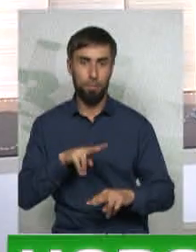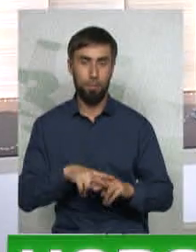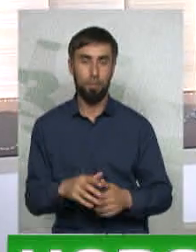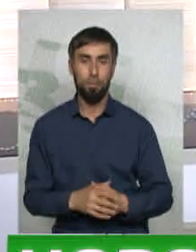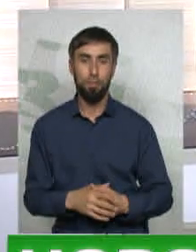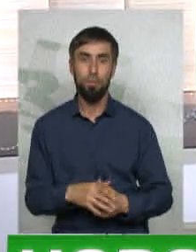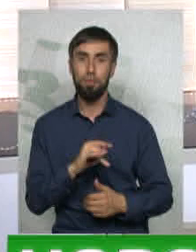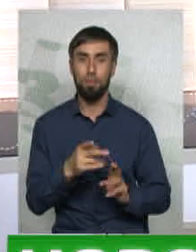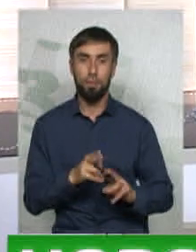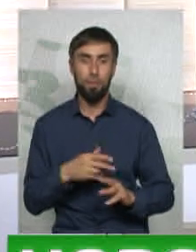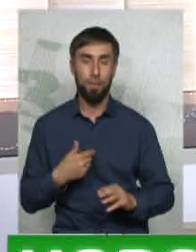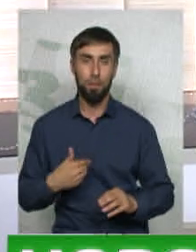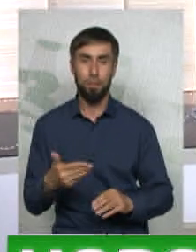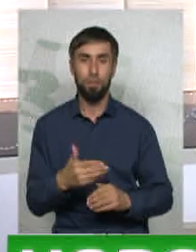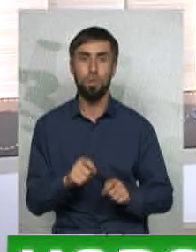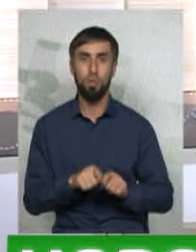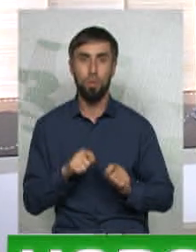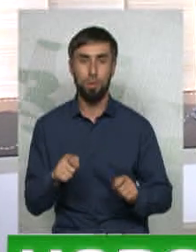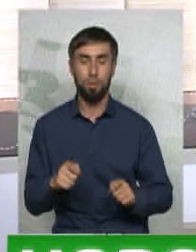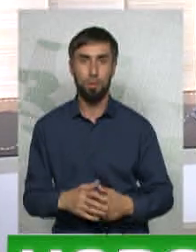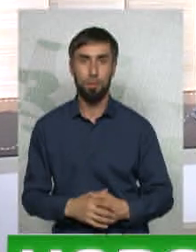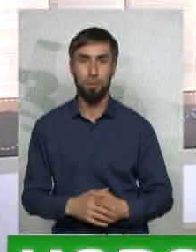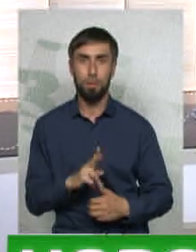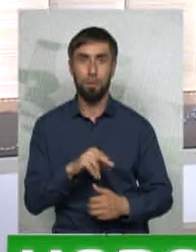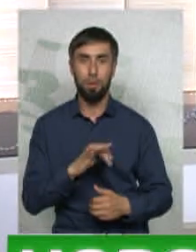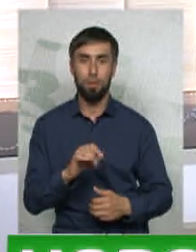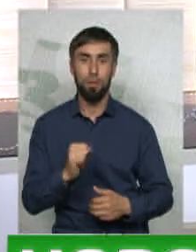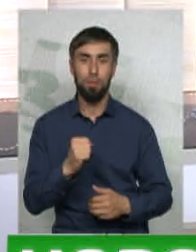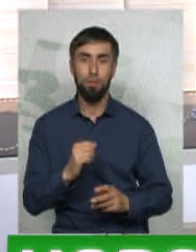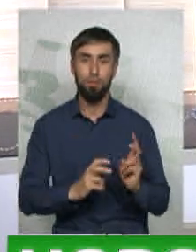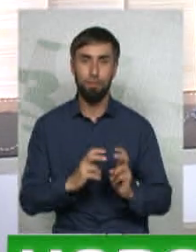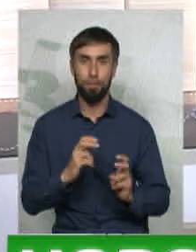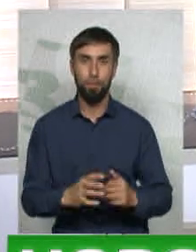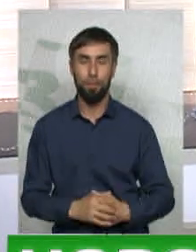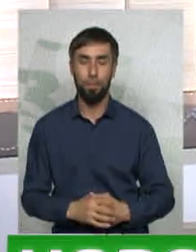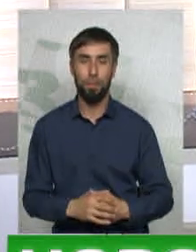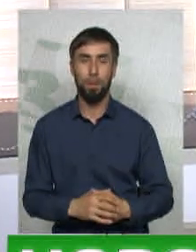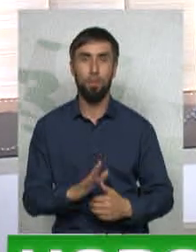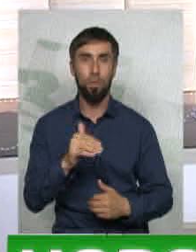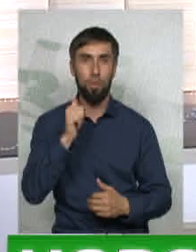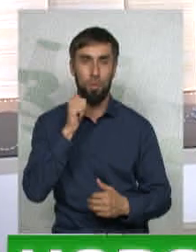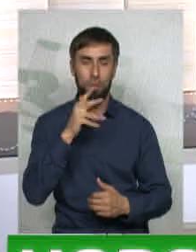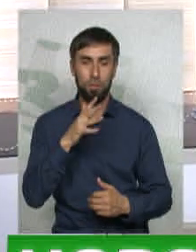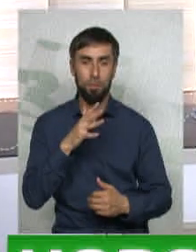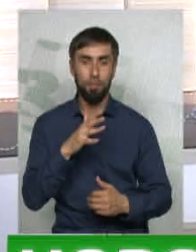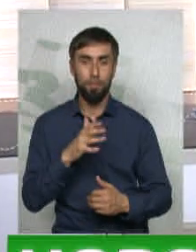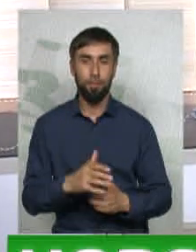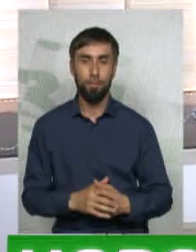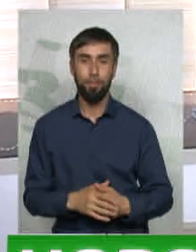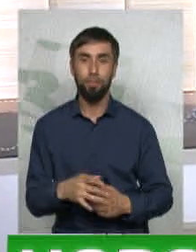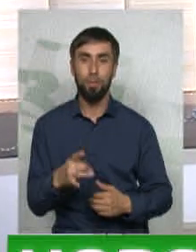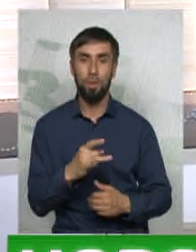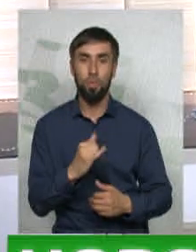из этого, мы создали кластер алюминиевой промышленности, в который на региональном